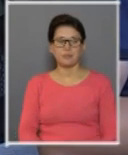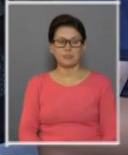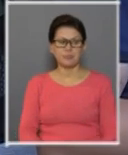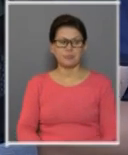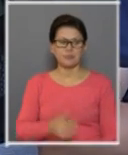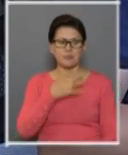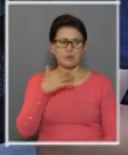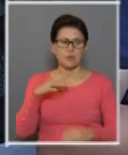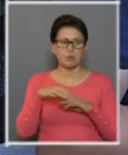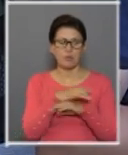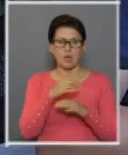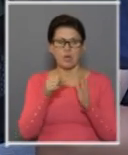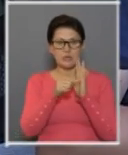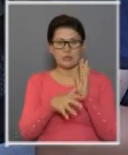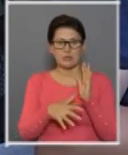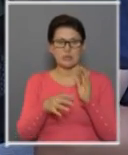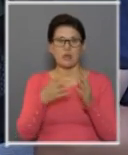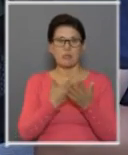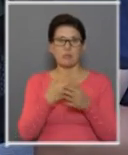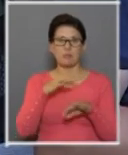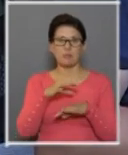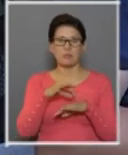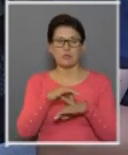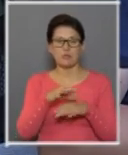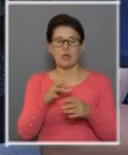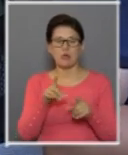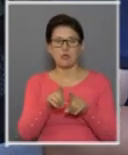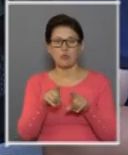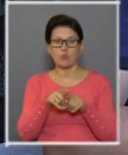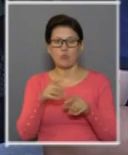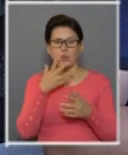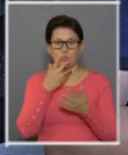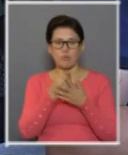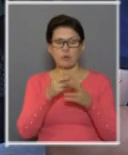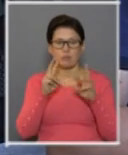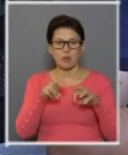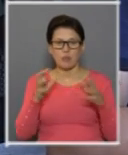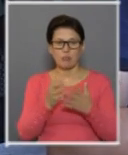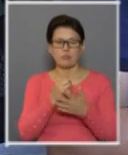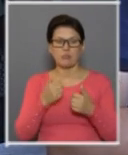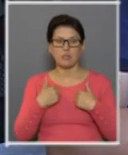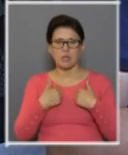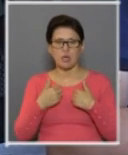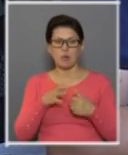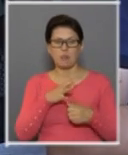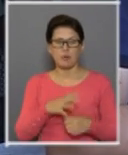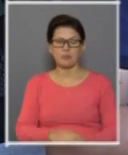Біз көбінесе аяқ киім шикізаттарын өзіміздің өнім заттарымыз деп істетуге тырысамыз.